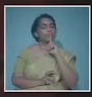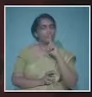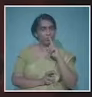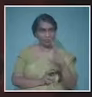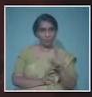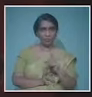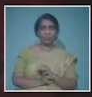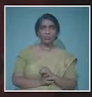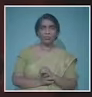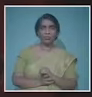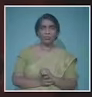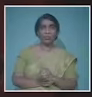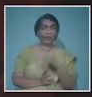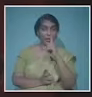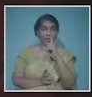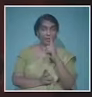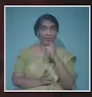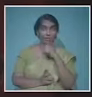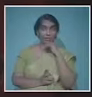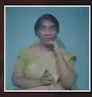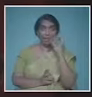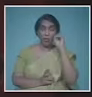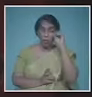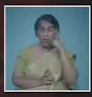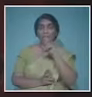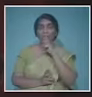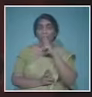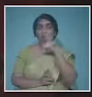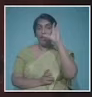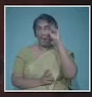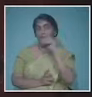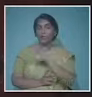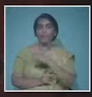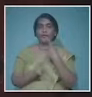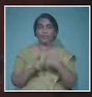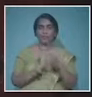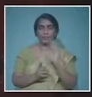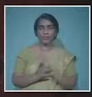අහන්නේ එක වේලක් නෑ තුන් වේල අර කියන ටික විතරක් කන්න.